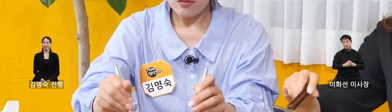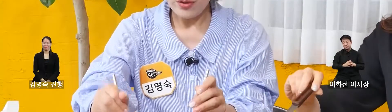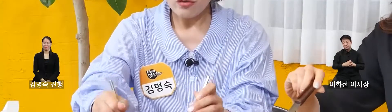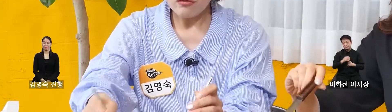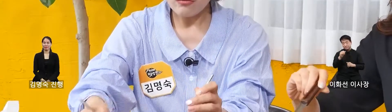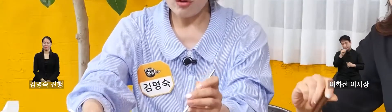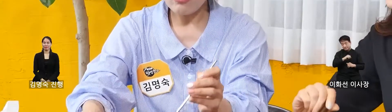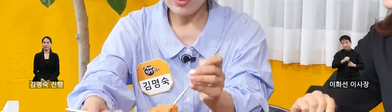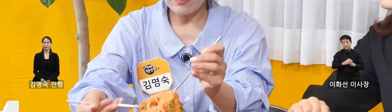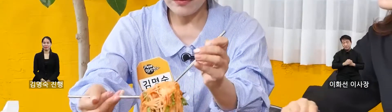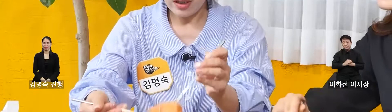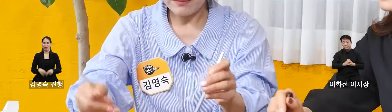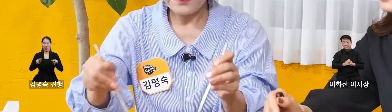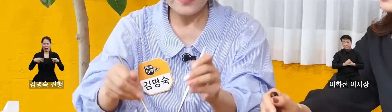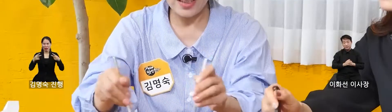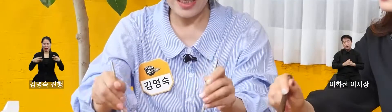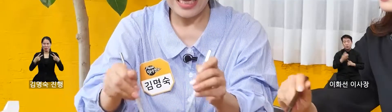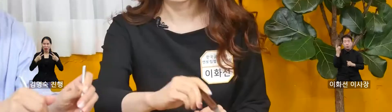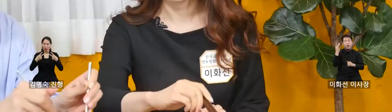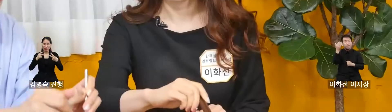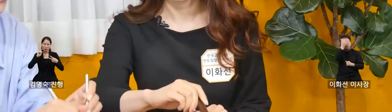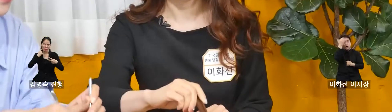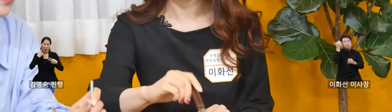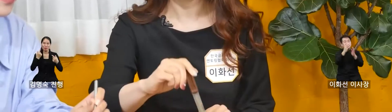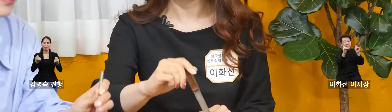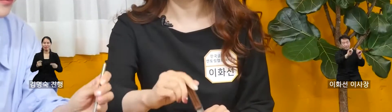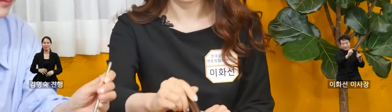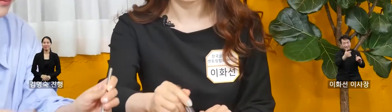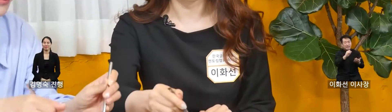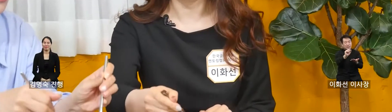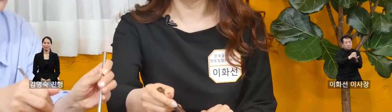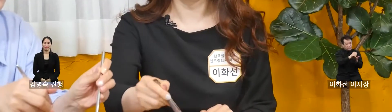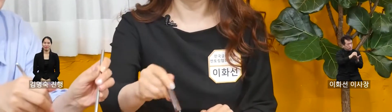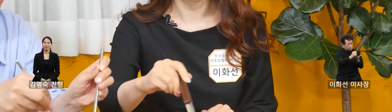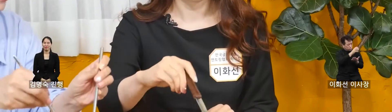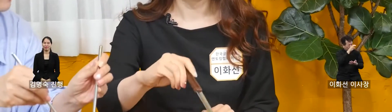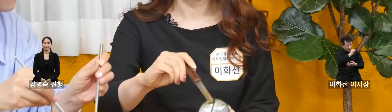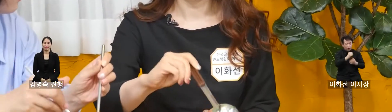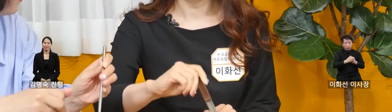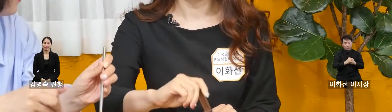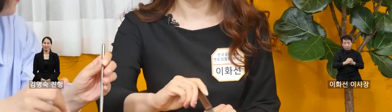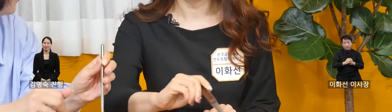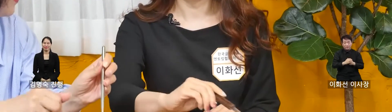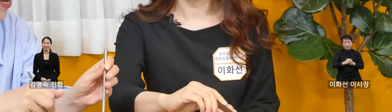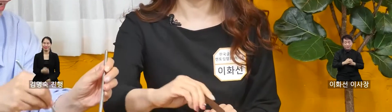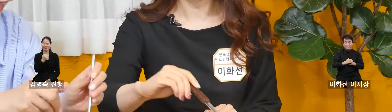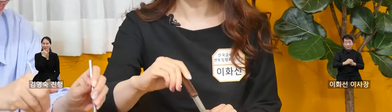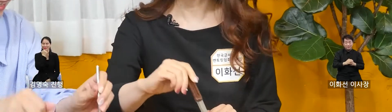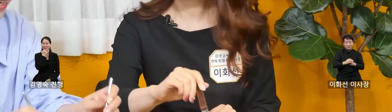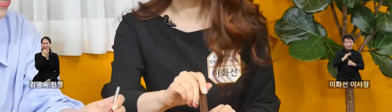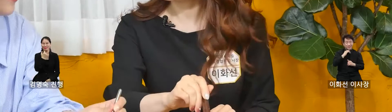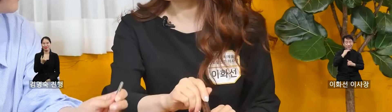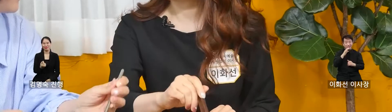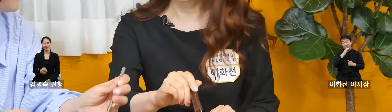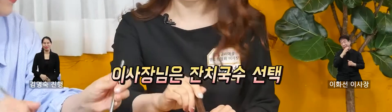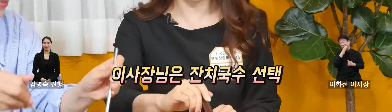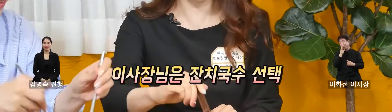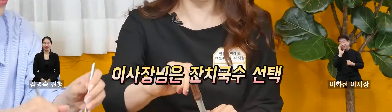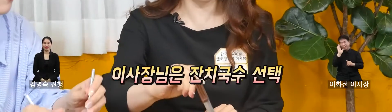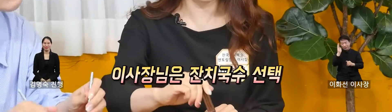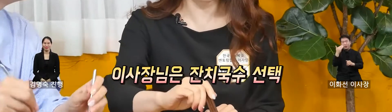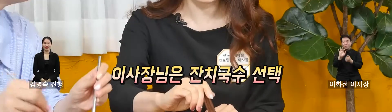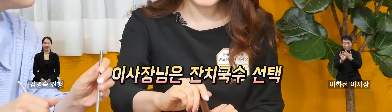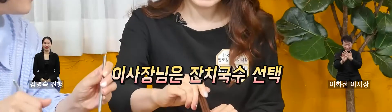그렇구나. 어우, 면도 너무 예쁘다. 사람들이 네. 비빔을 좋아하고 아. 좀 이제 연식이 있으면